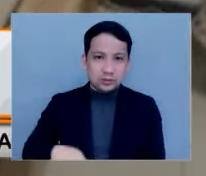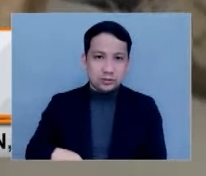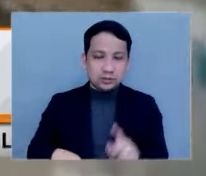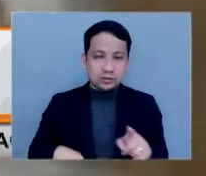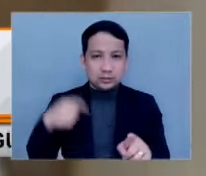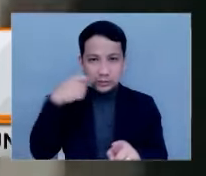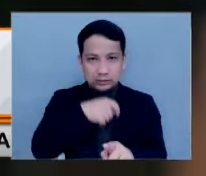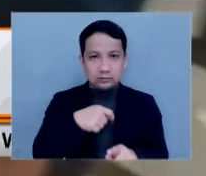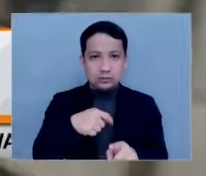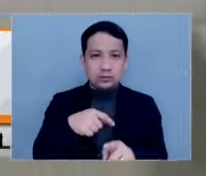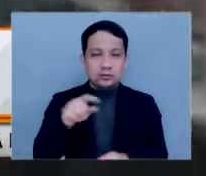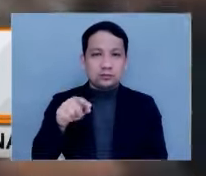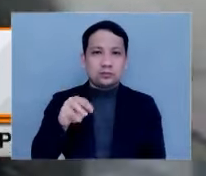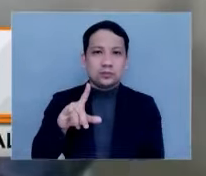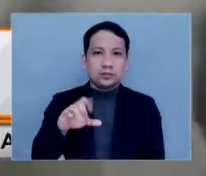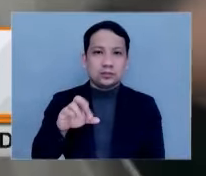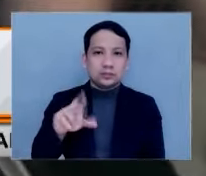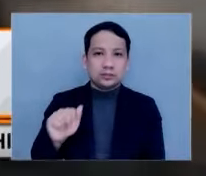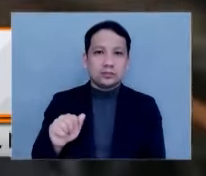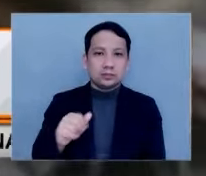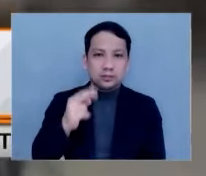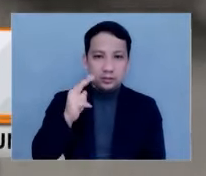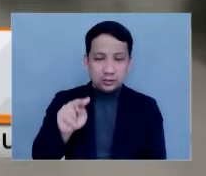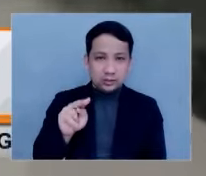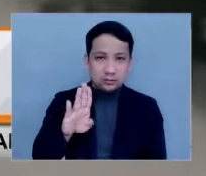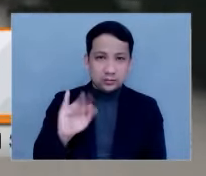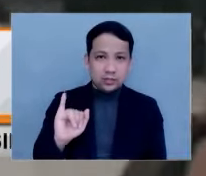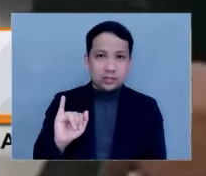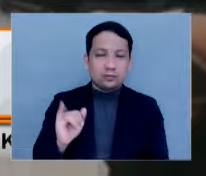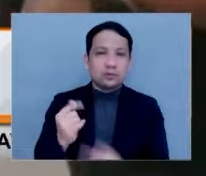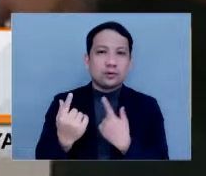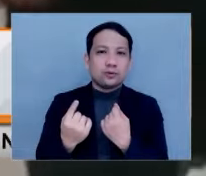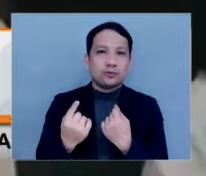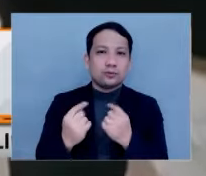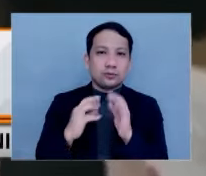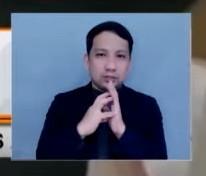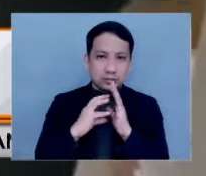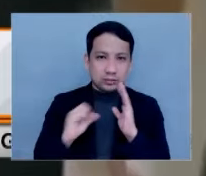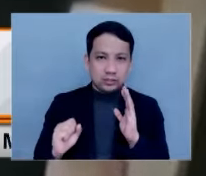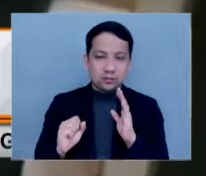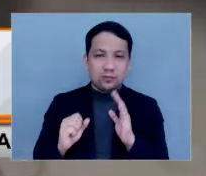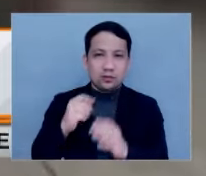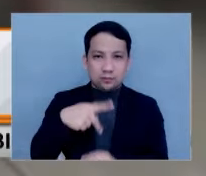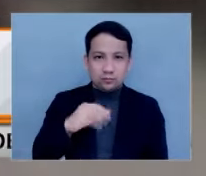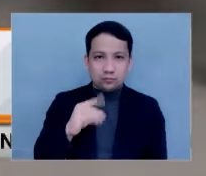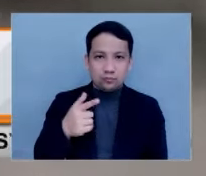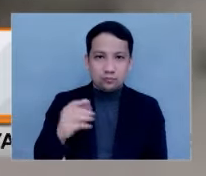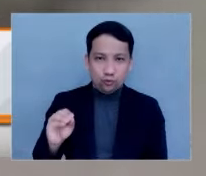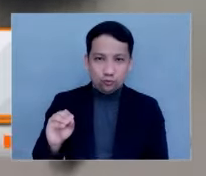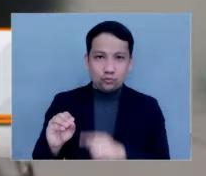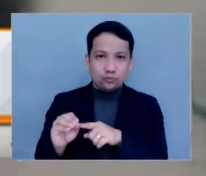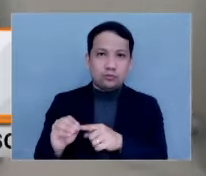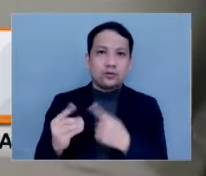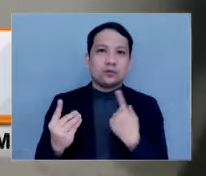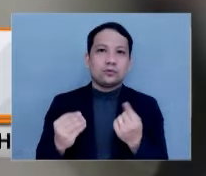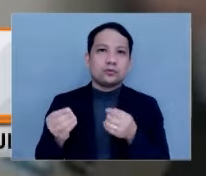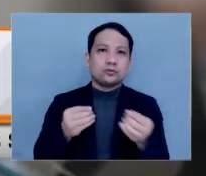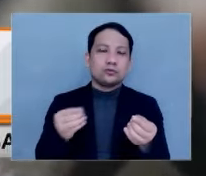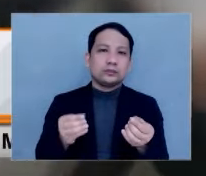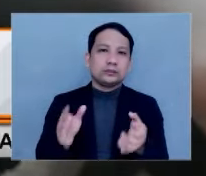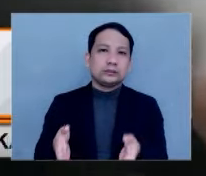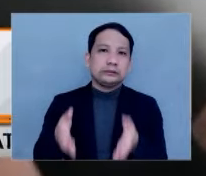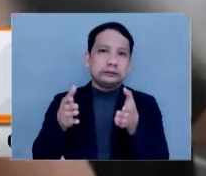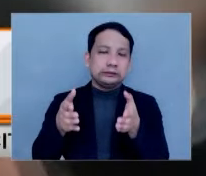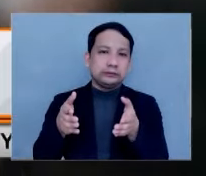Malaysian. Ayon sa NBI, ang mga nagpapatakbo umano ng scam sa mga Pogo Hub ang nasa likod ng ganitong operasyon sa mga residential